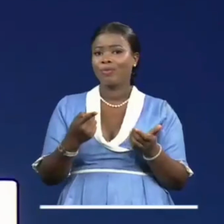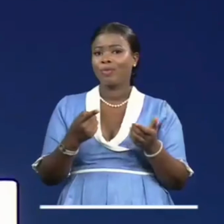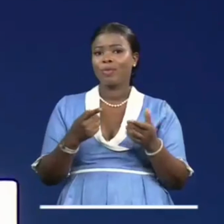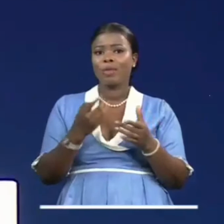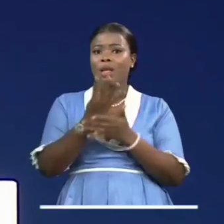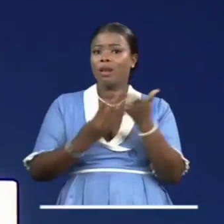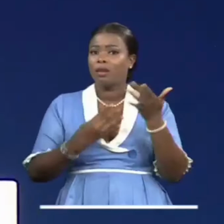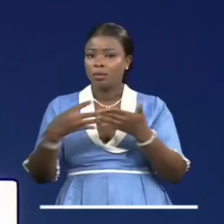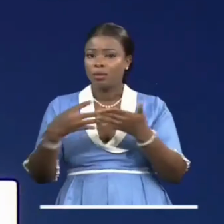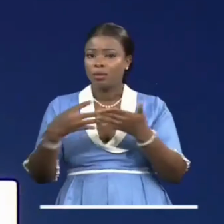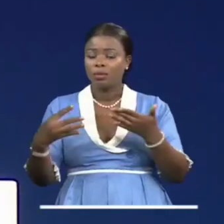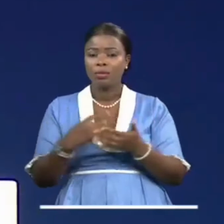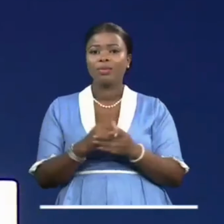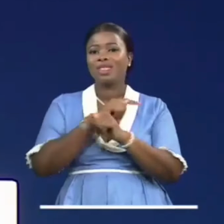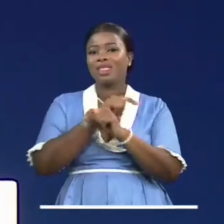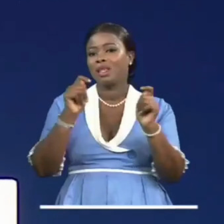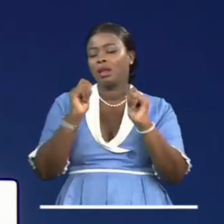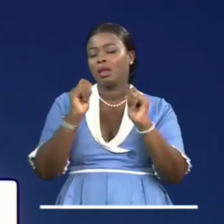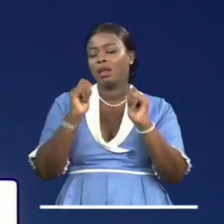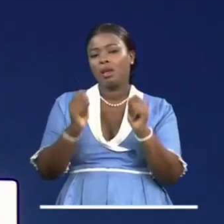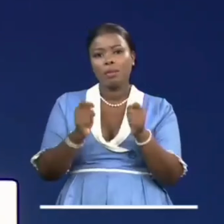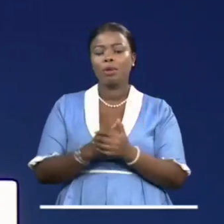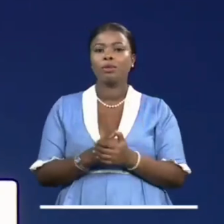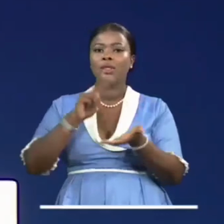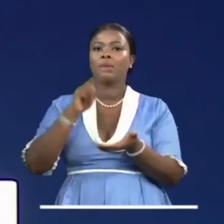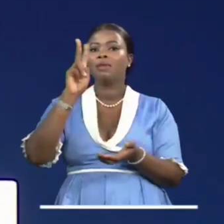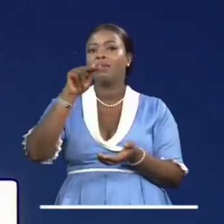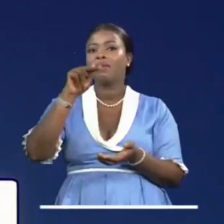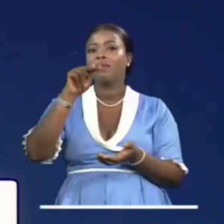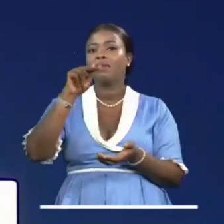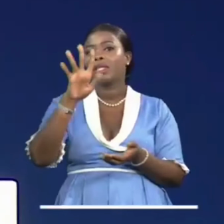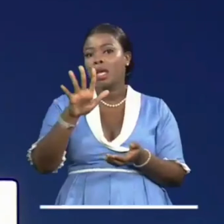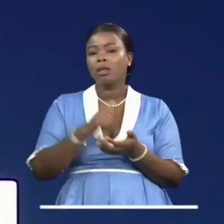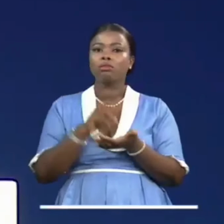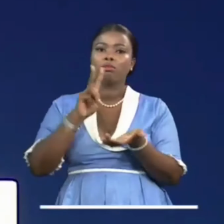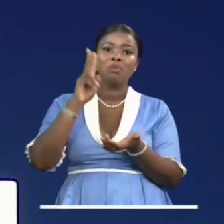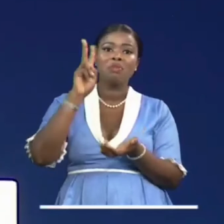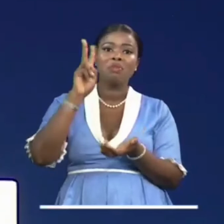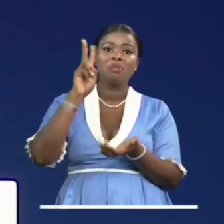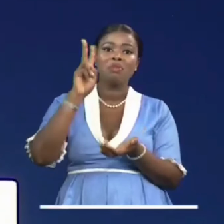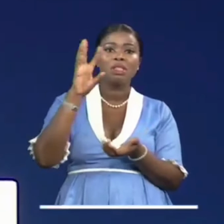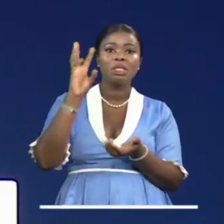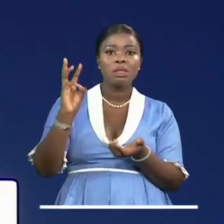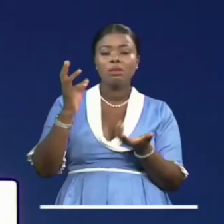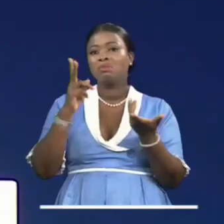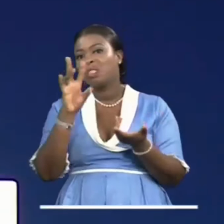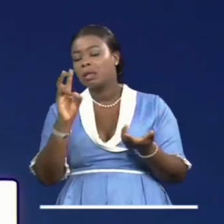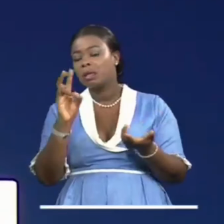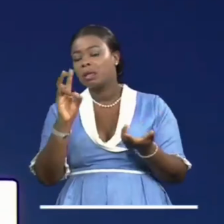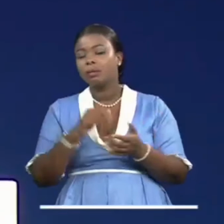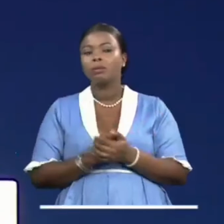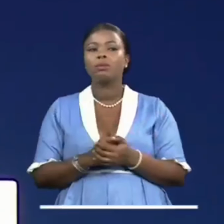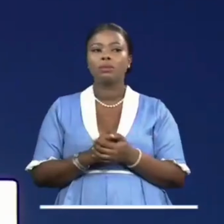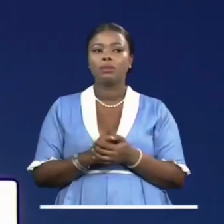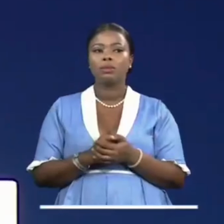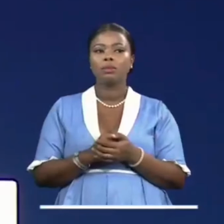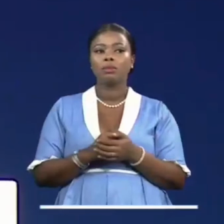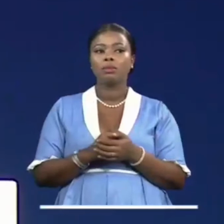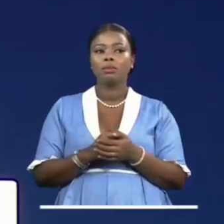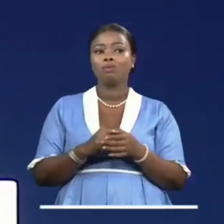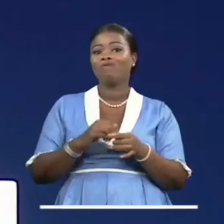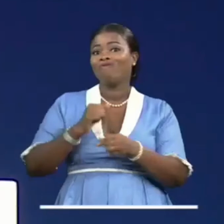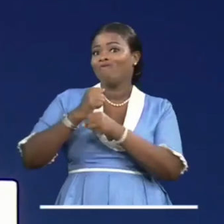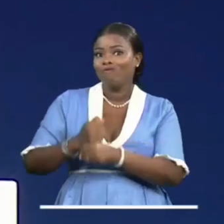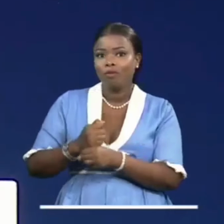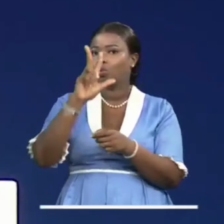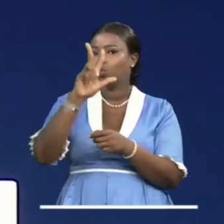de consolidation très rapidement soit en 2025 26 ou en 2027 des sénarurs sont en train d'être étudié mais ce qui est sûr c'est que la consolidation à 3 %